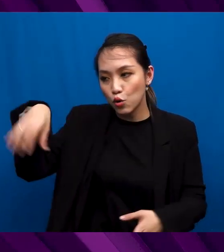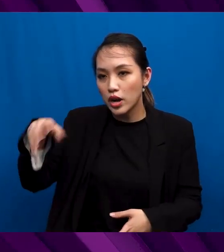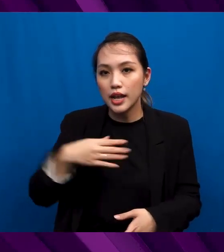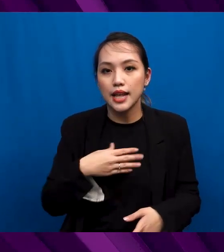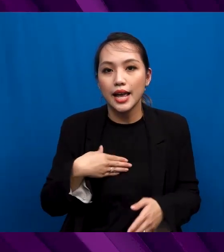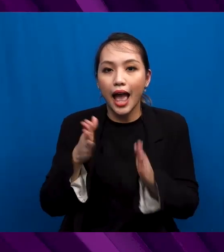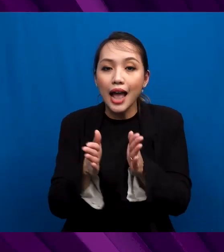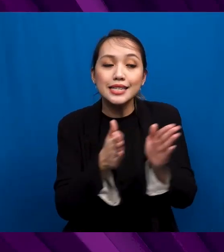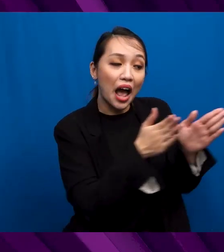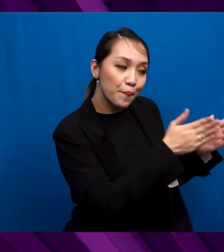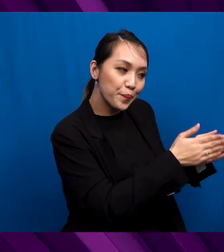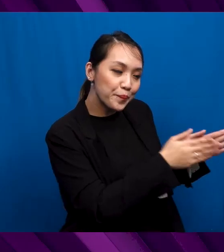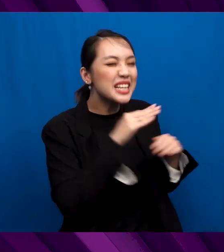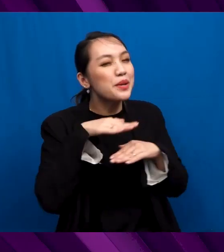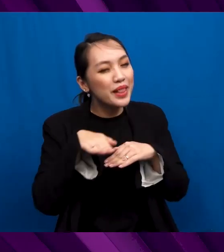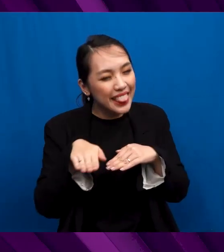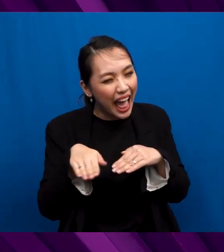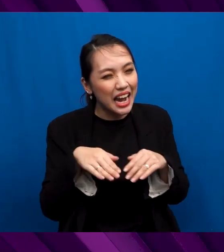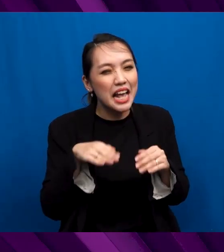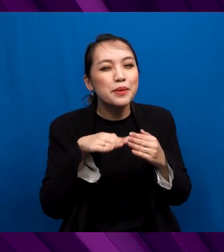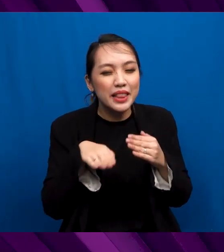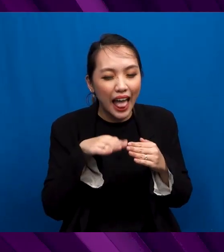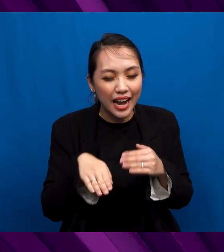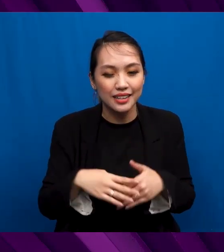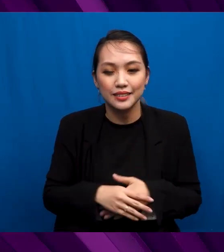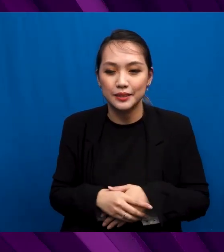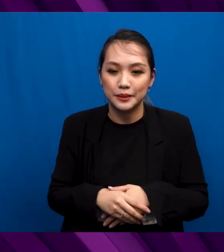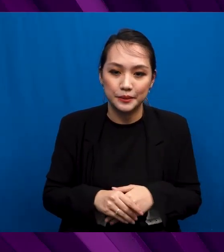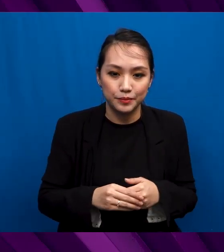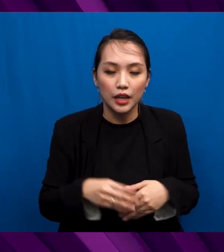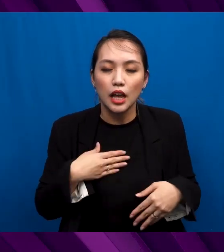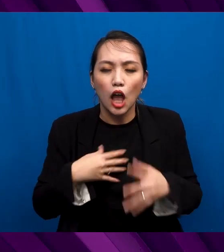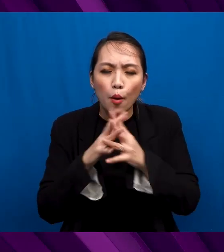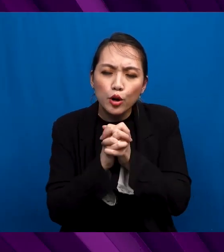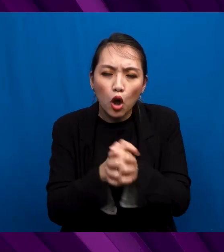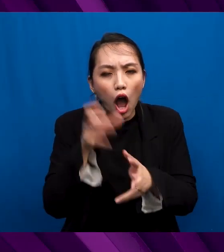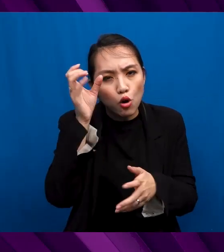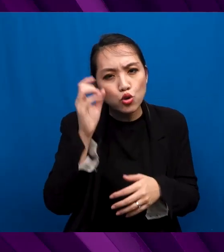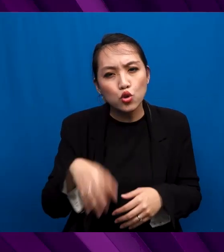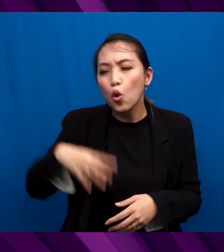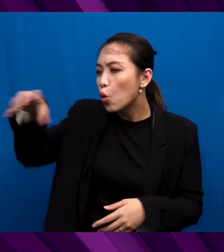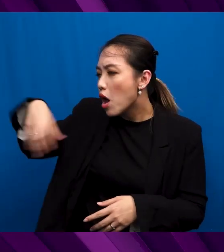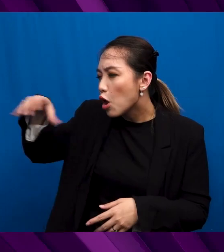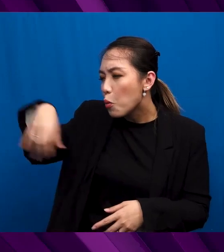puasakan. Dan sekali, nggak perlu panjang-panjang saya selipkan. Saya ngomong sama Tuhan,